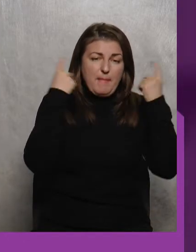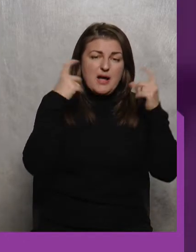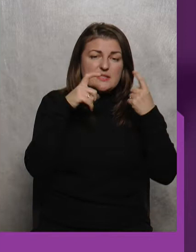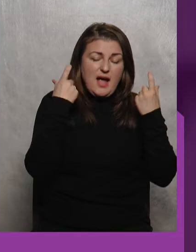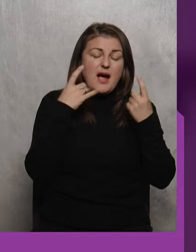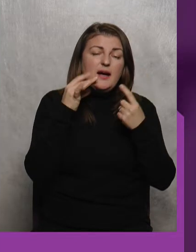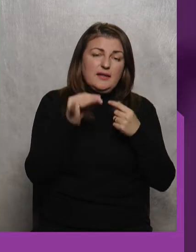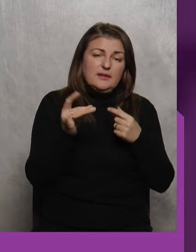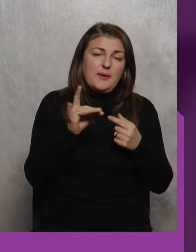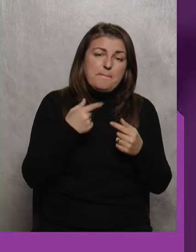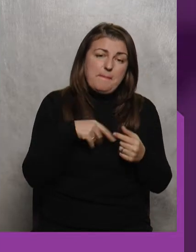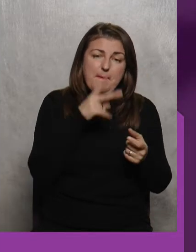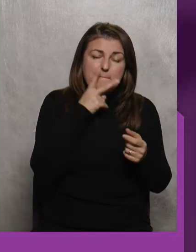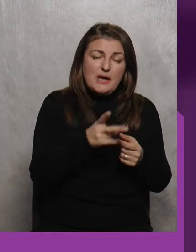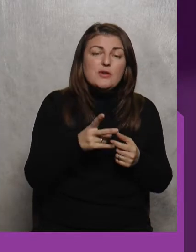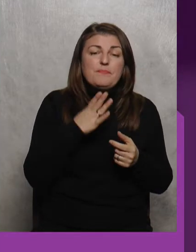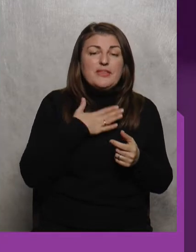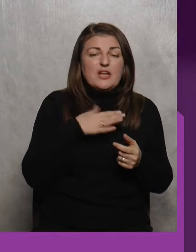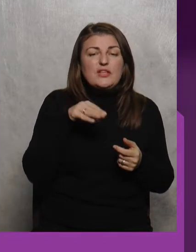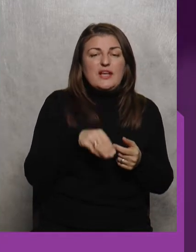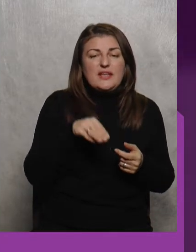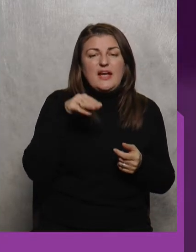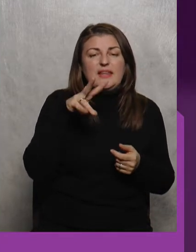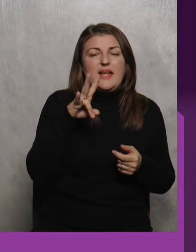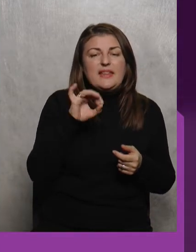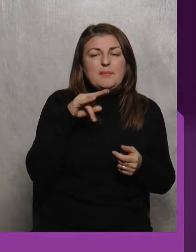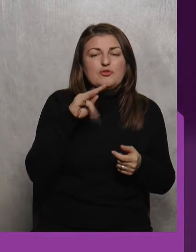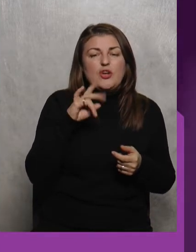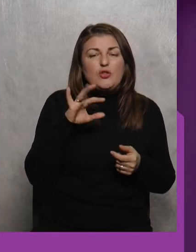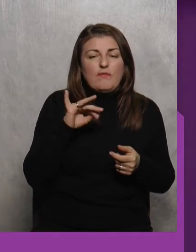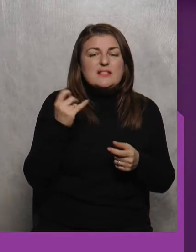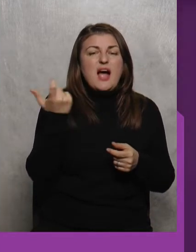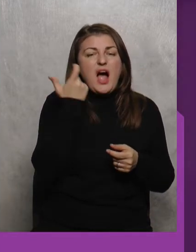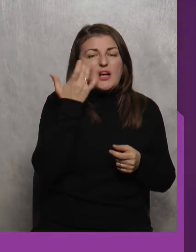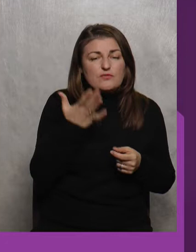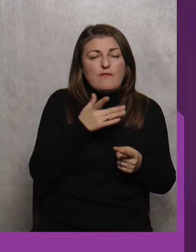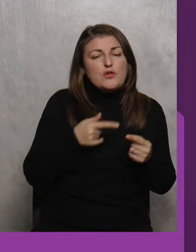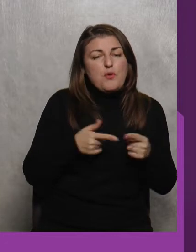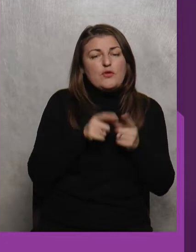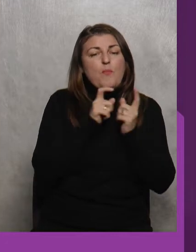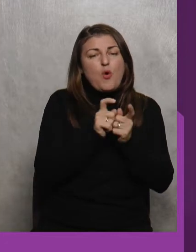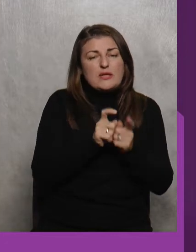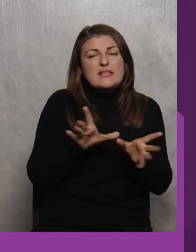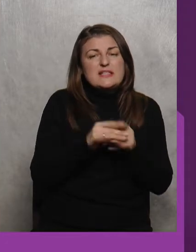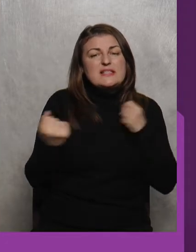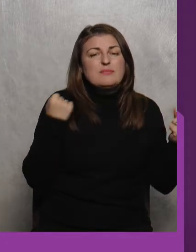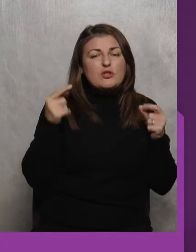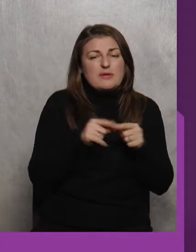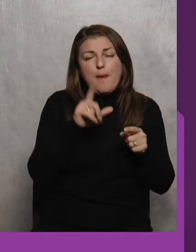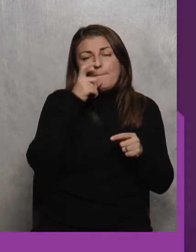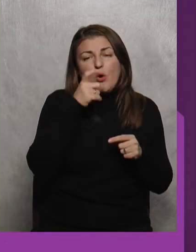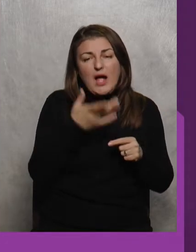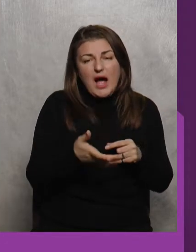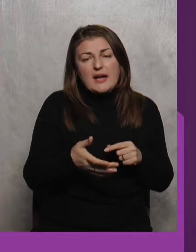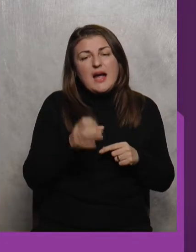і тому ми бачимо. Наша Тетяна Німчанова з Харківщини, відповідно, бореться з спортсменкою з